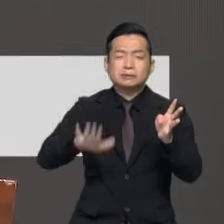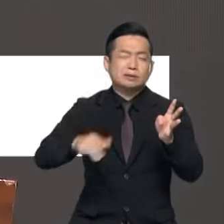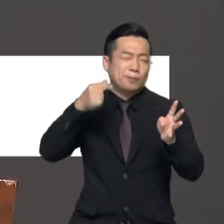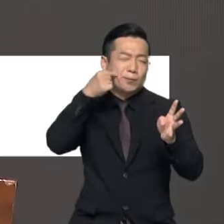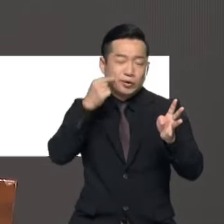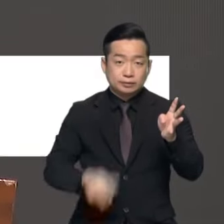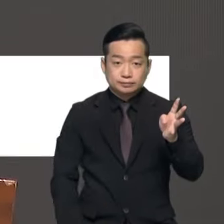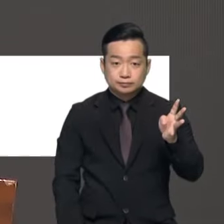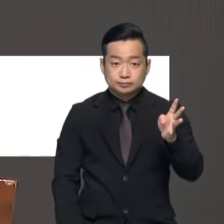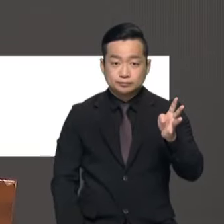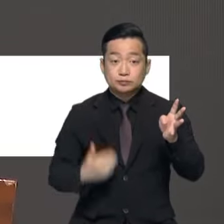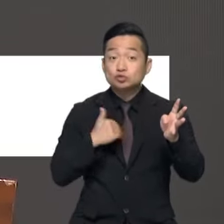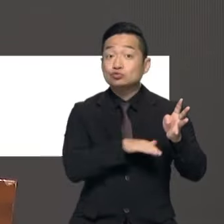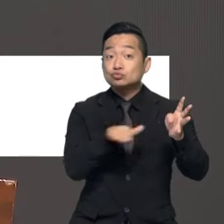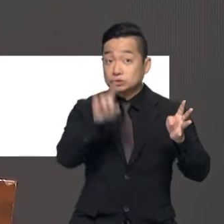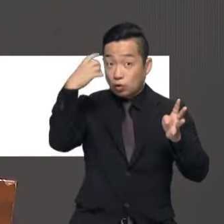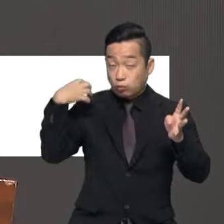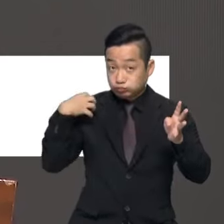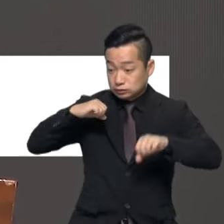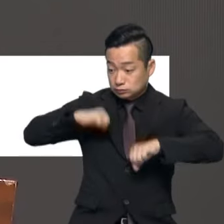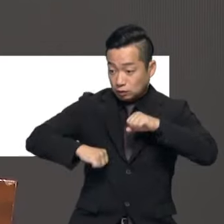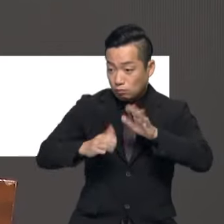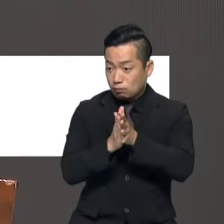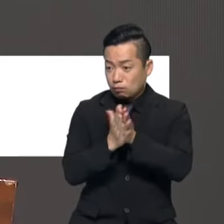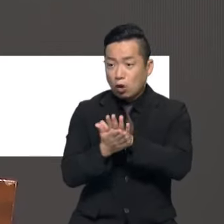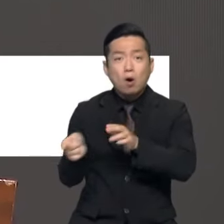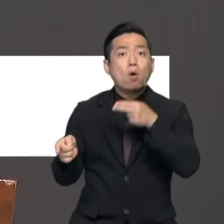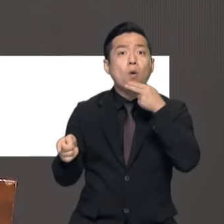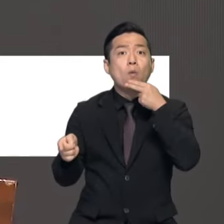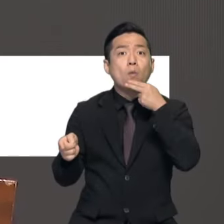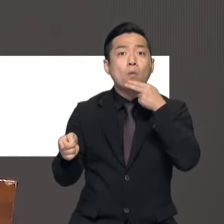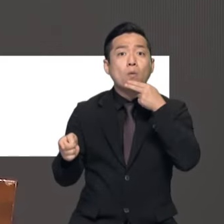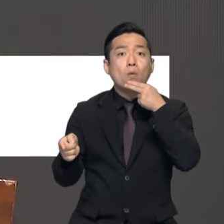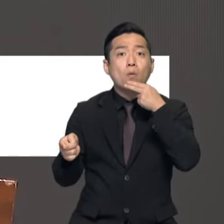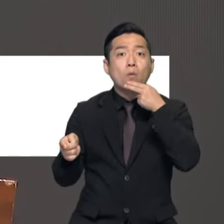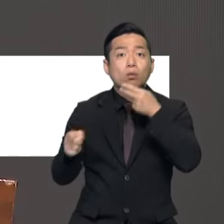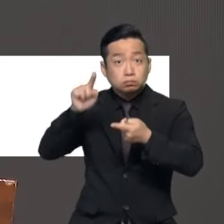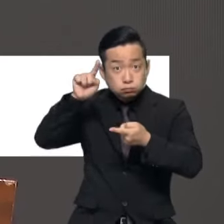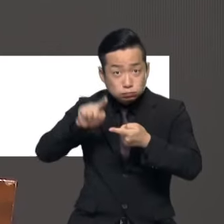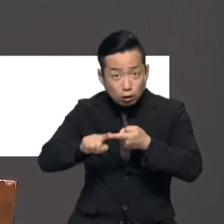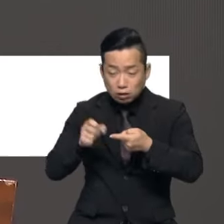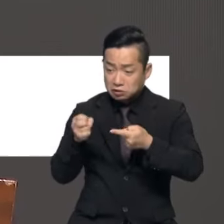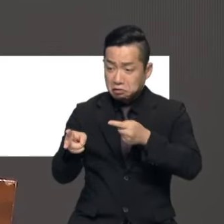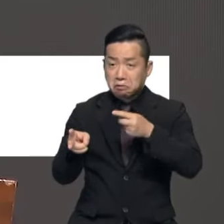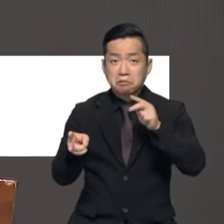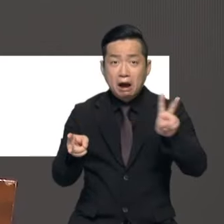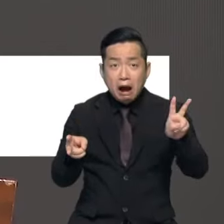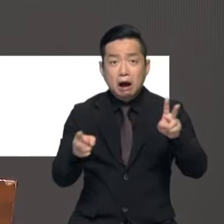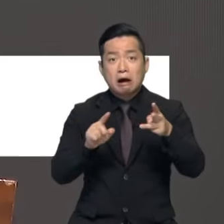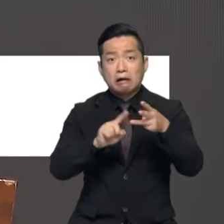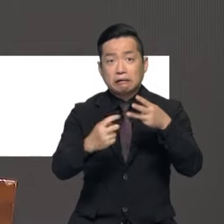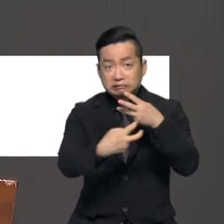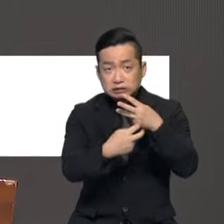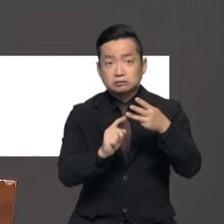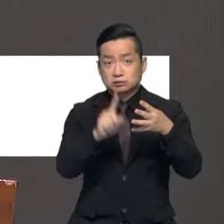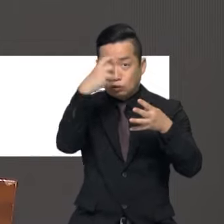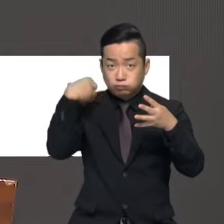우리는 정부의 태도 변화가 없는 현 시점에 여야 의정협의체